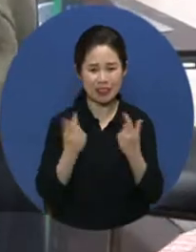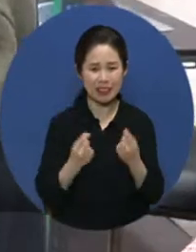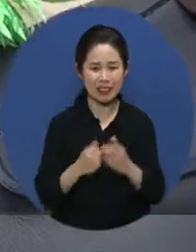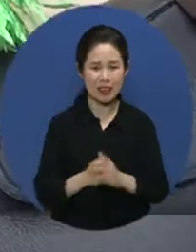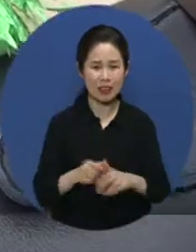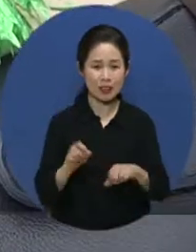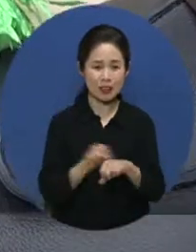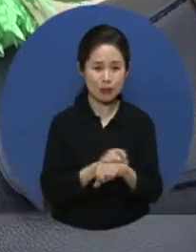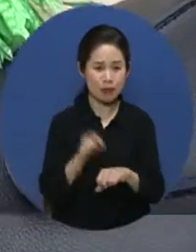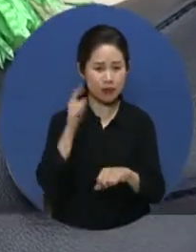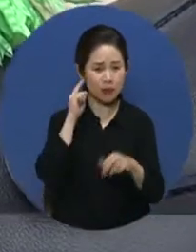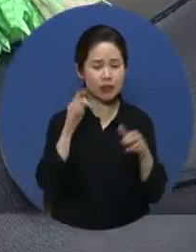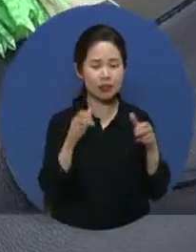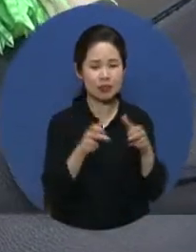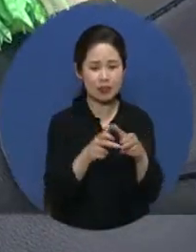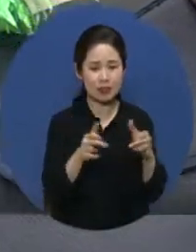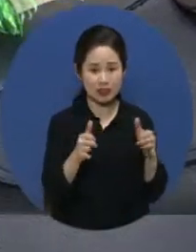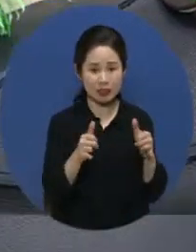청각장애인들의 그